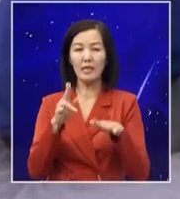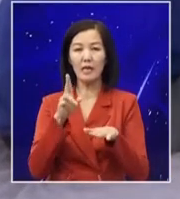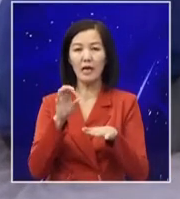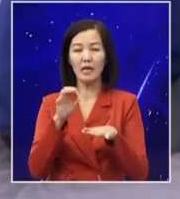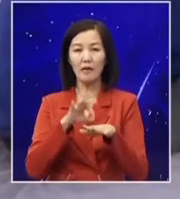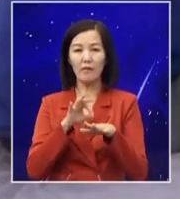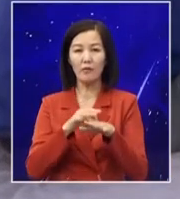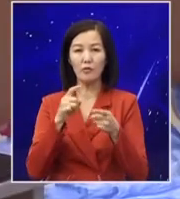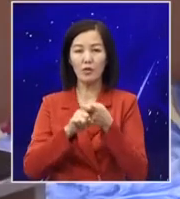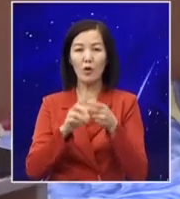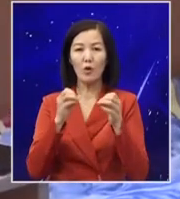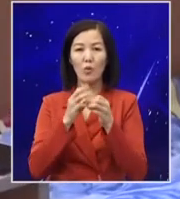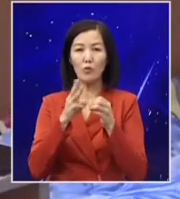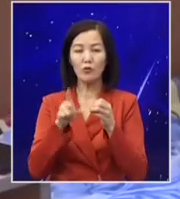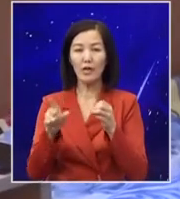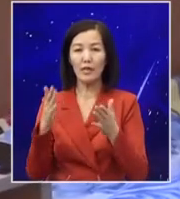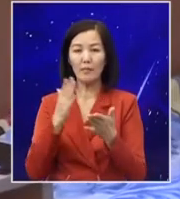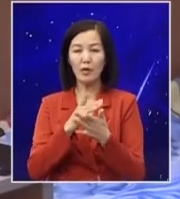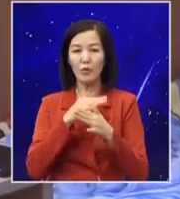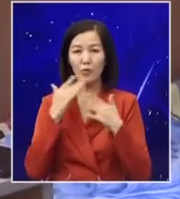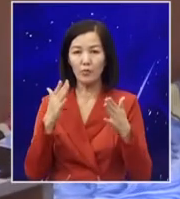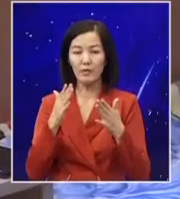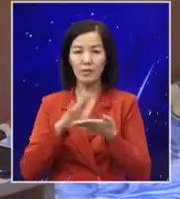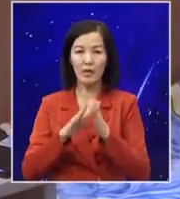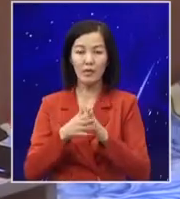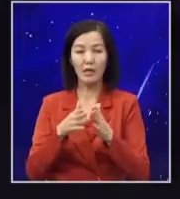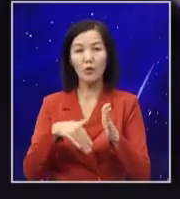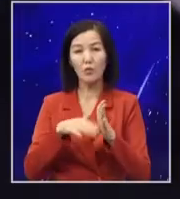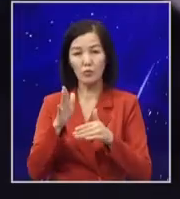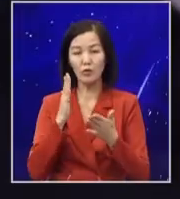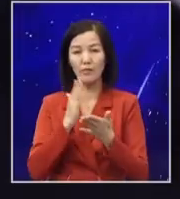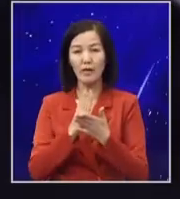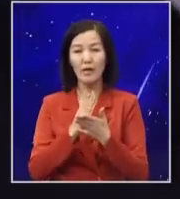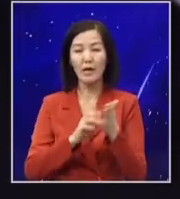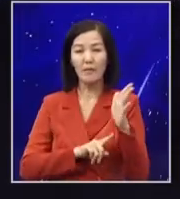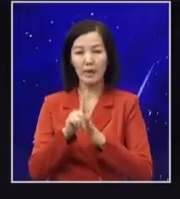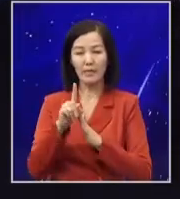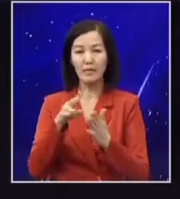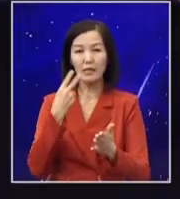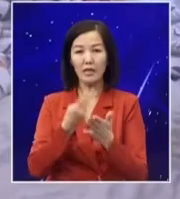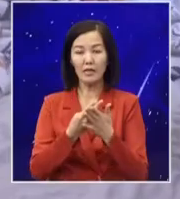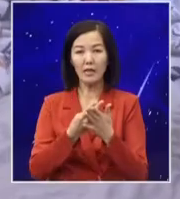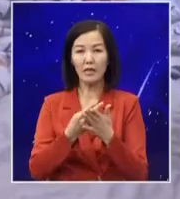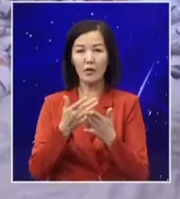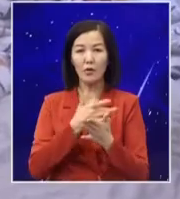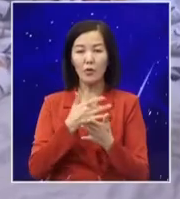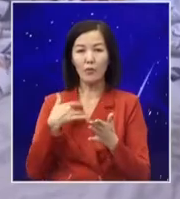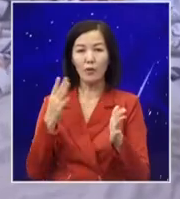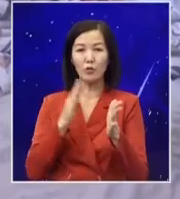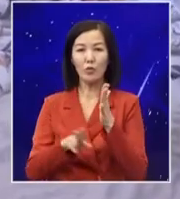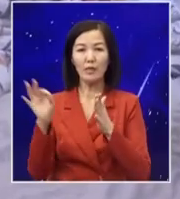инфекциясымен 13 адам ем қабылдауда. Басым бөлігінің жағдайы жақсарған. Алғашында түскен науқастар қатарында өкпесі